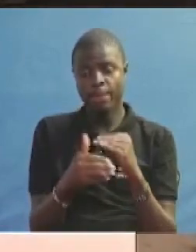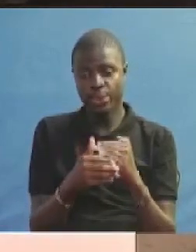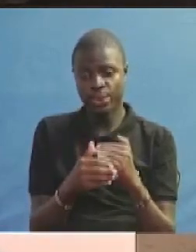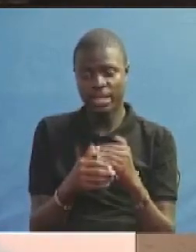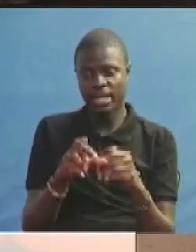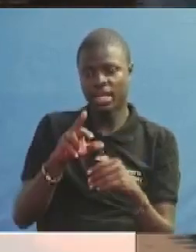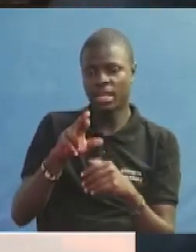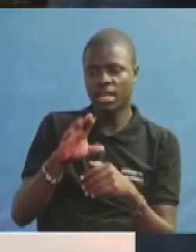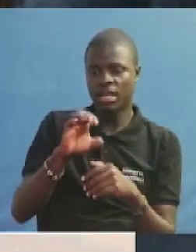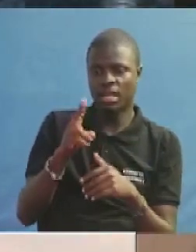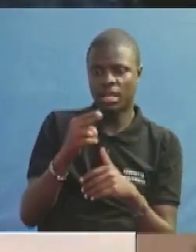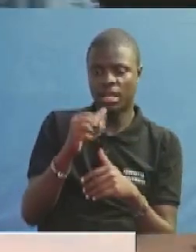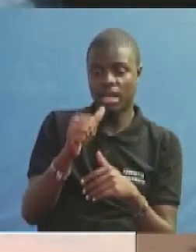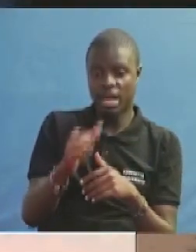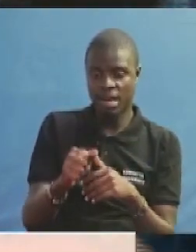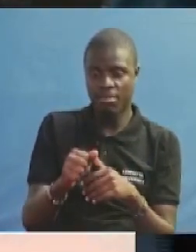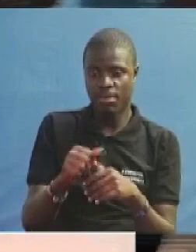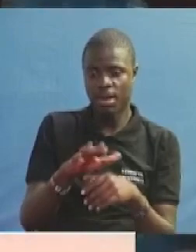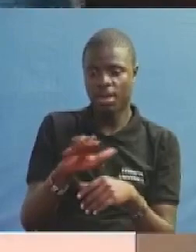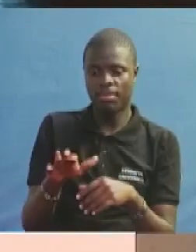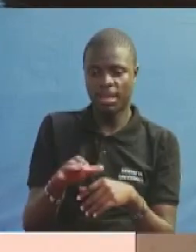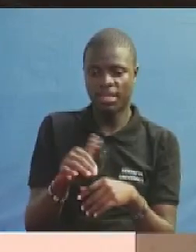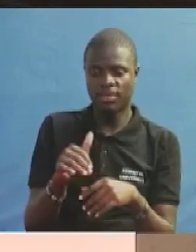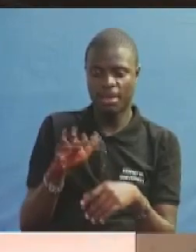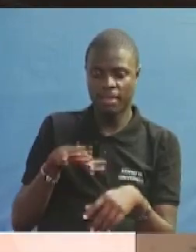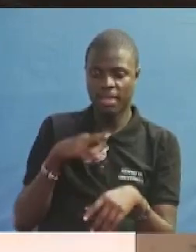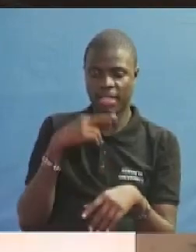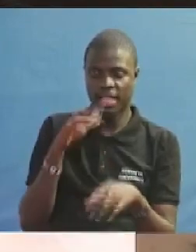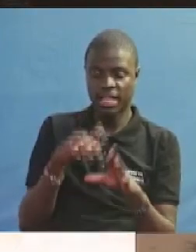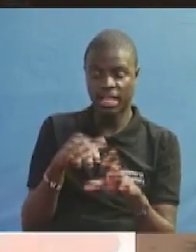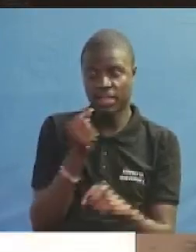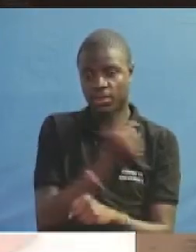ambao mama zao bado wanasoma. Becky Masi, Runinga ya KU.